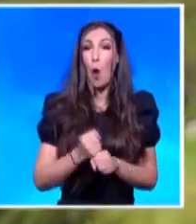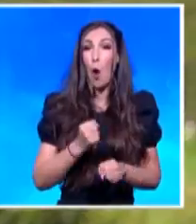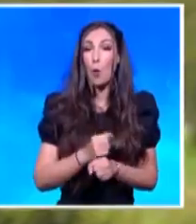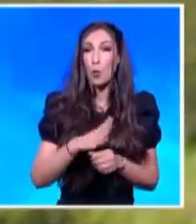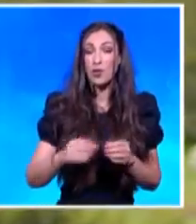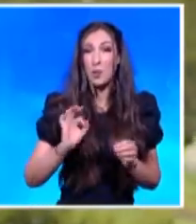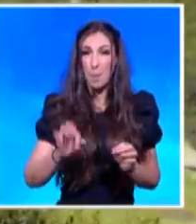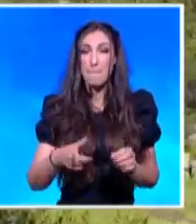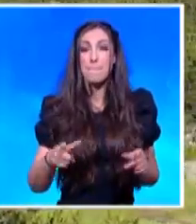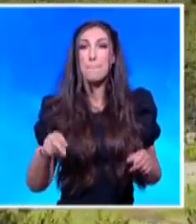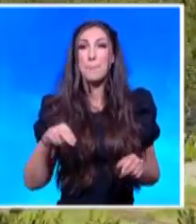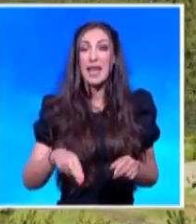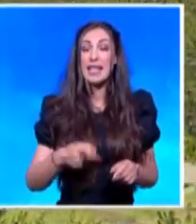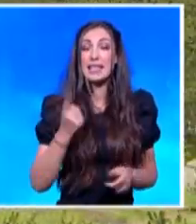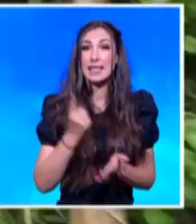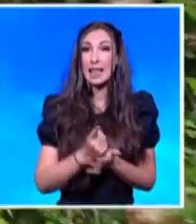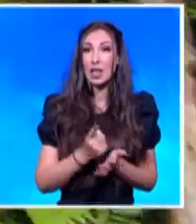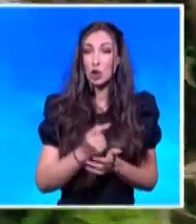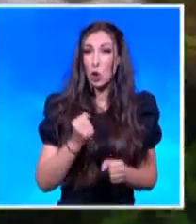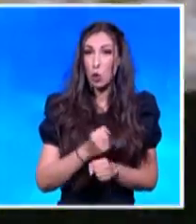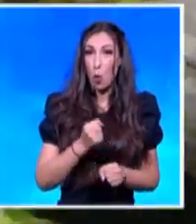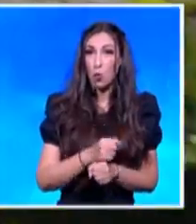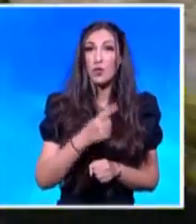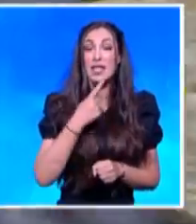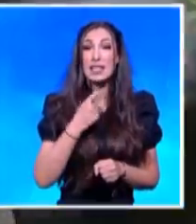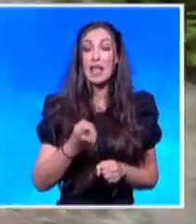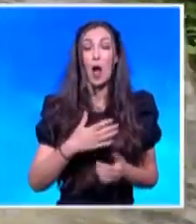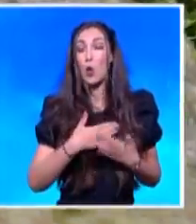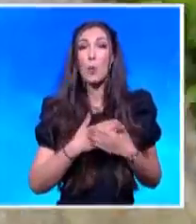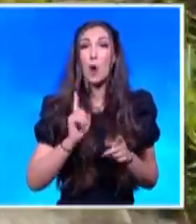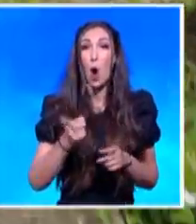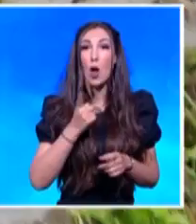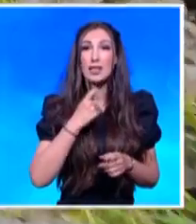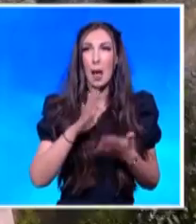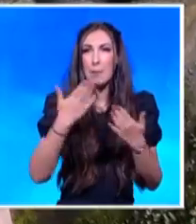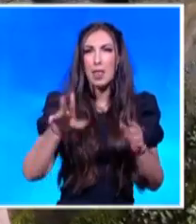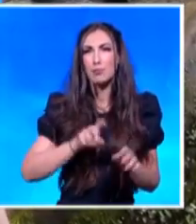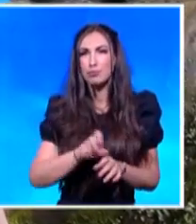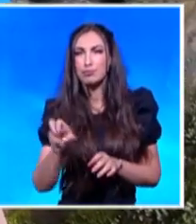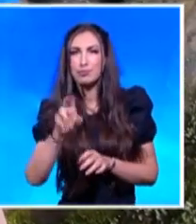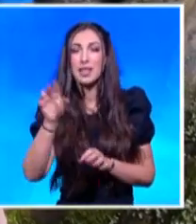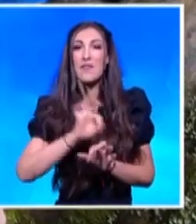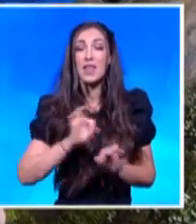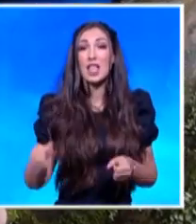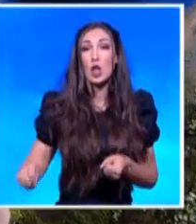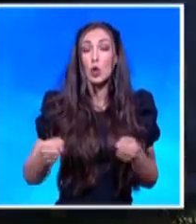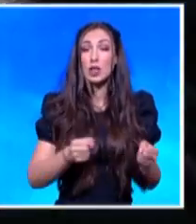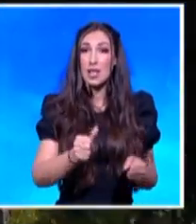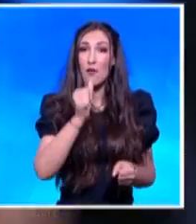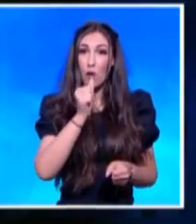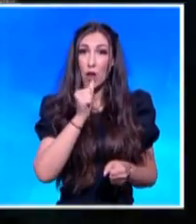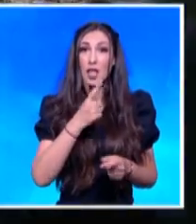Пирин, например, те са задължителни, особено за почитателите на планинските преходи. Винаги носете с вас вода,